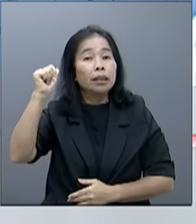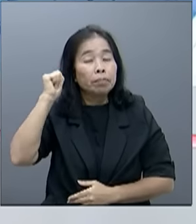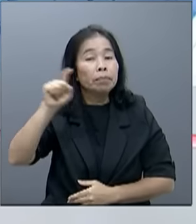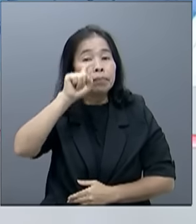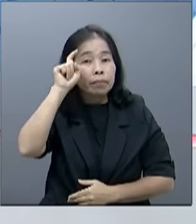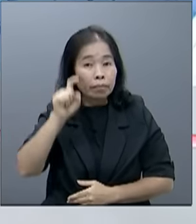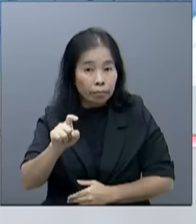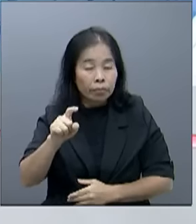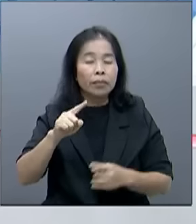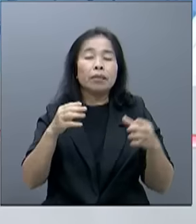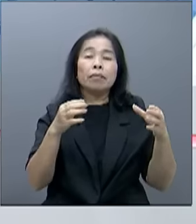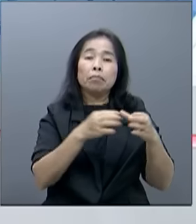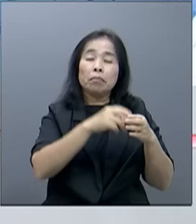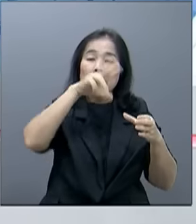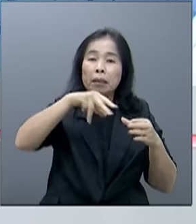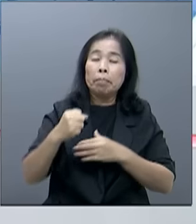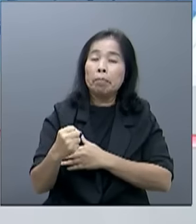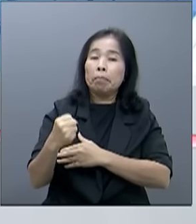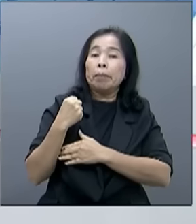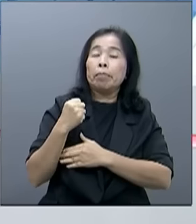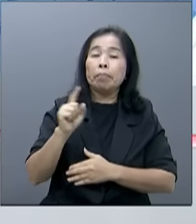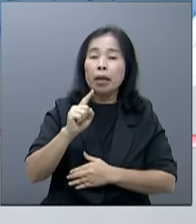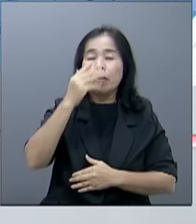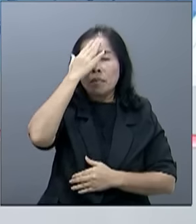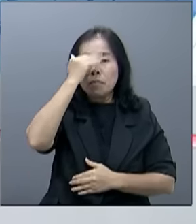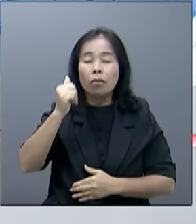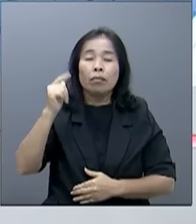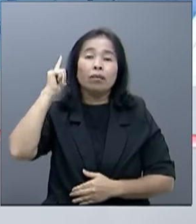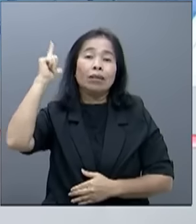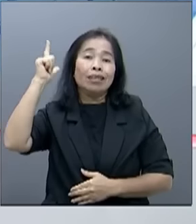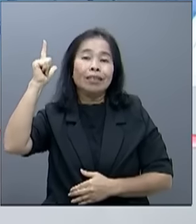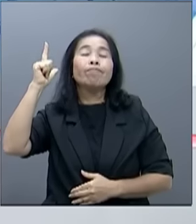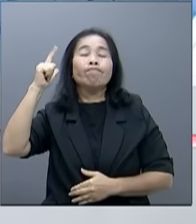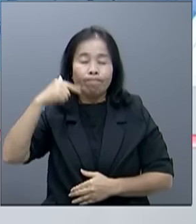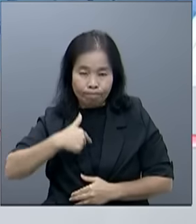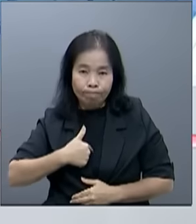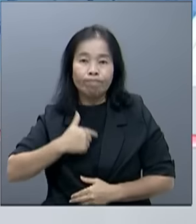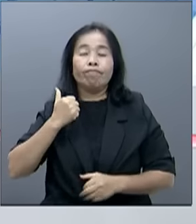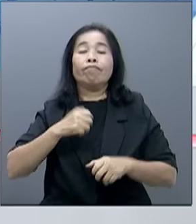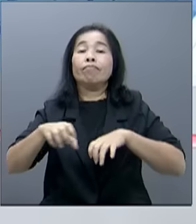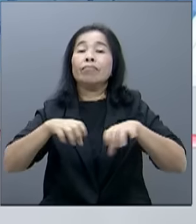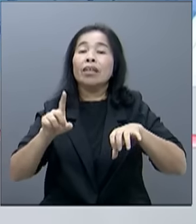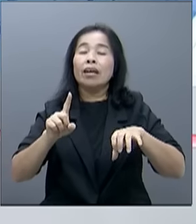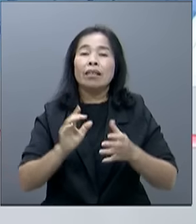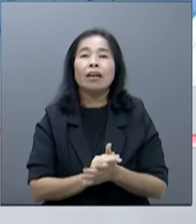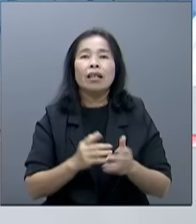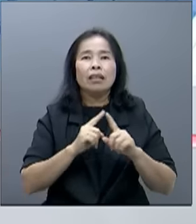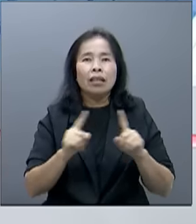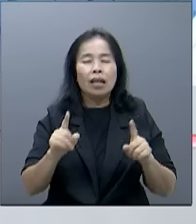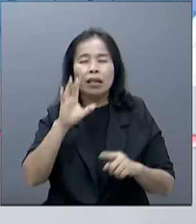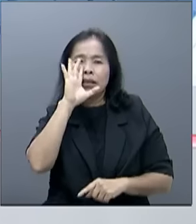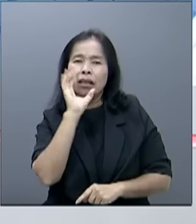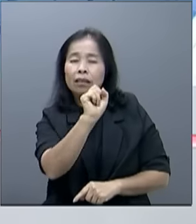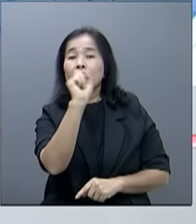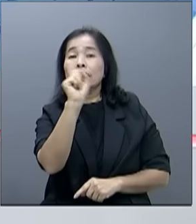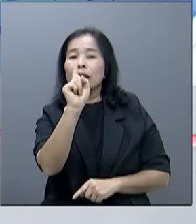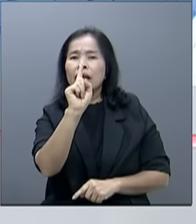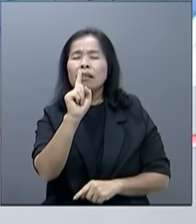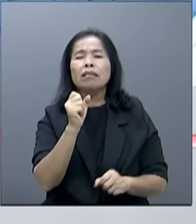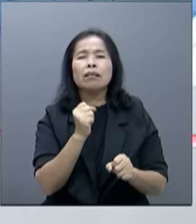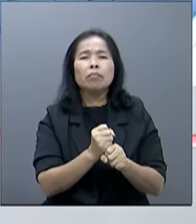ยก็จะแข็งแกร่งขึ้นด้วยนายทักษิณชินวัตรจะออกโรงเองด้วยว่าแต่ข้อผิดสังเกตที่ว่าจะเกิดขึ้นทำ